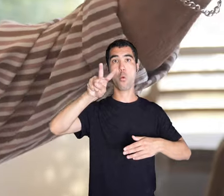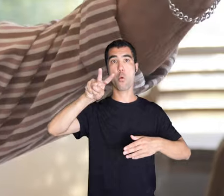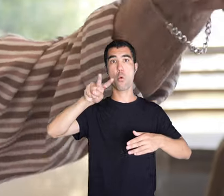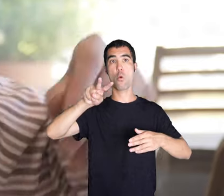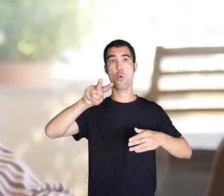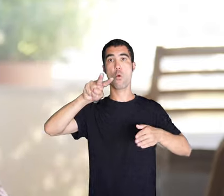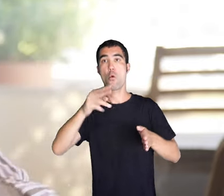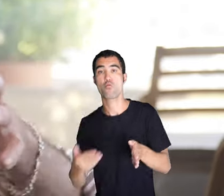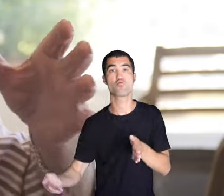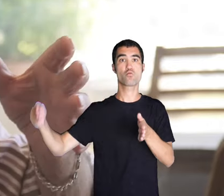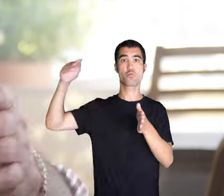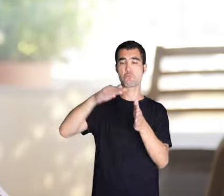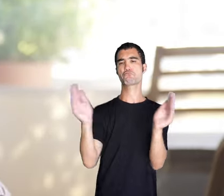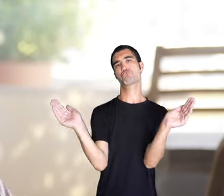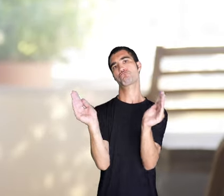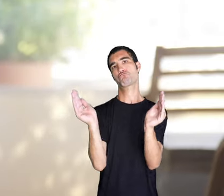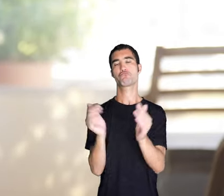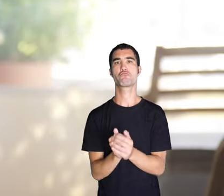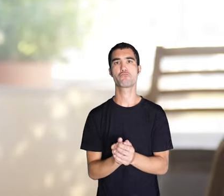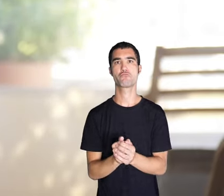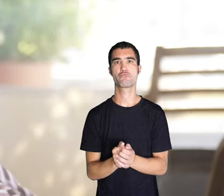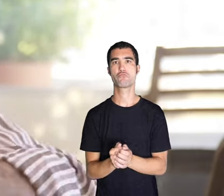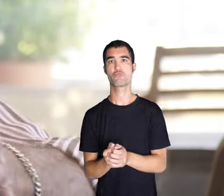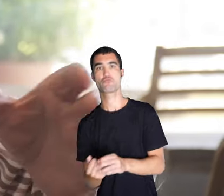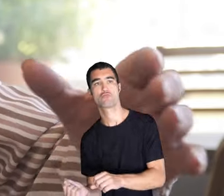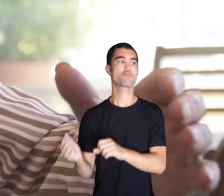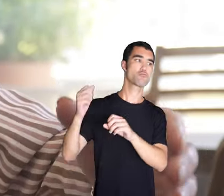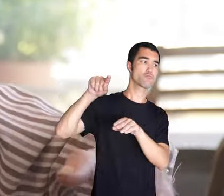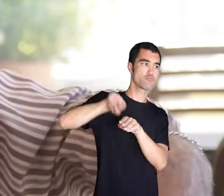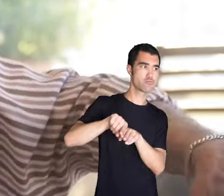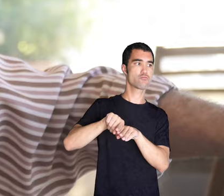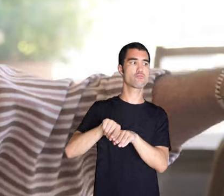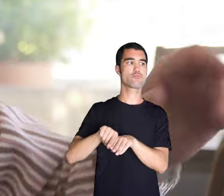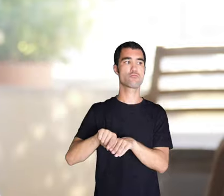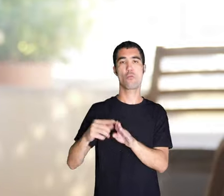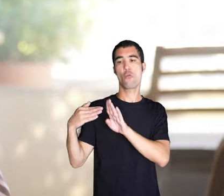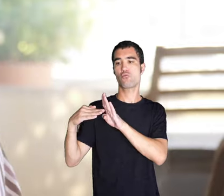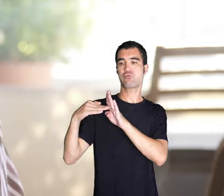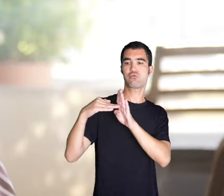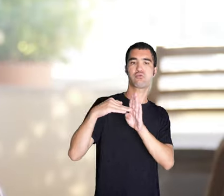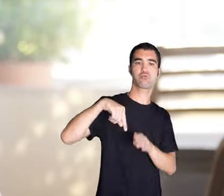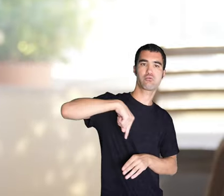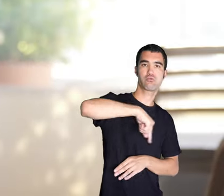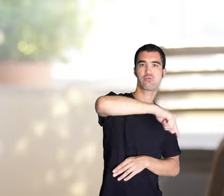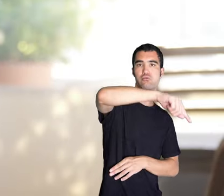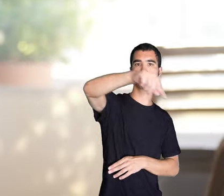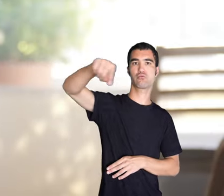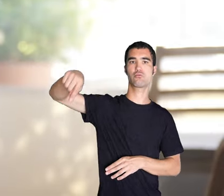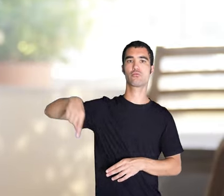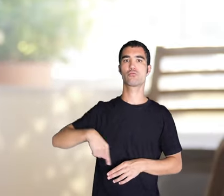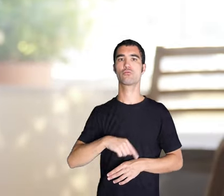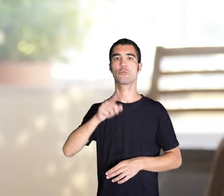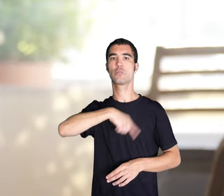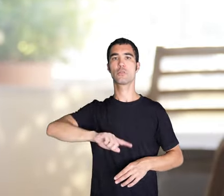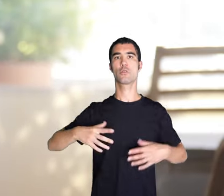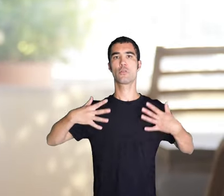les bau de les barques, eren petits, i el mos carregàvem i van fer el professor. Amb una roba